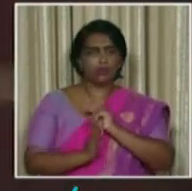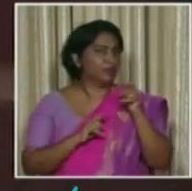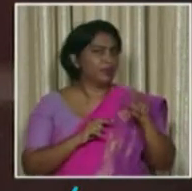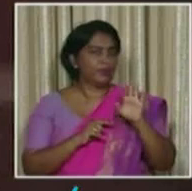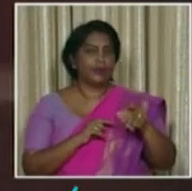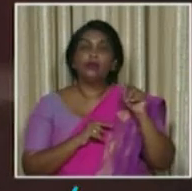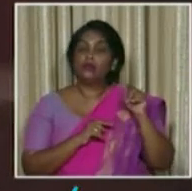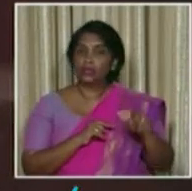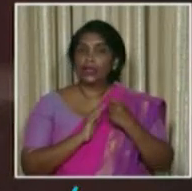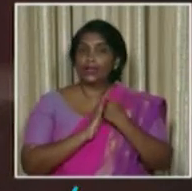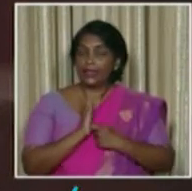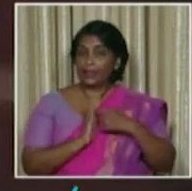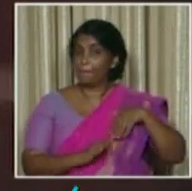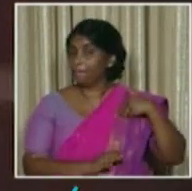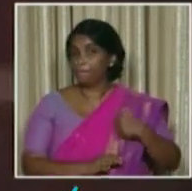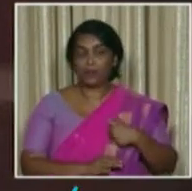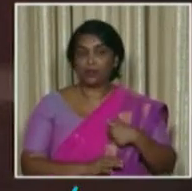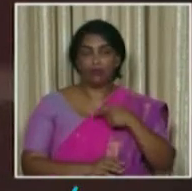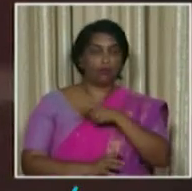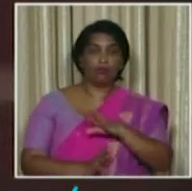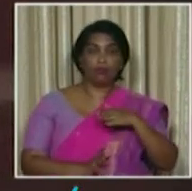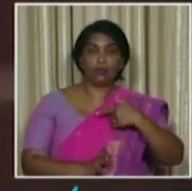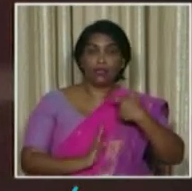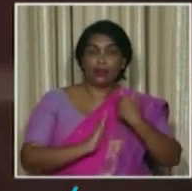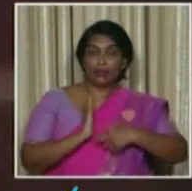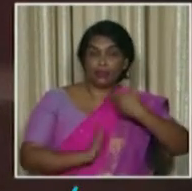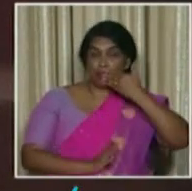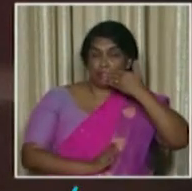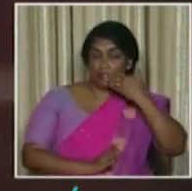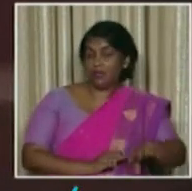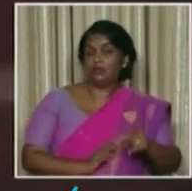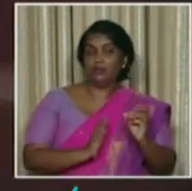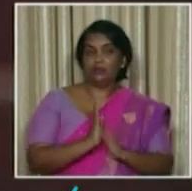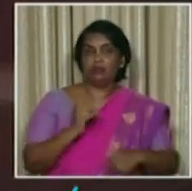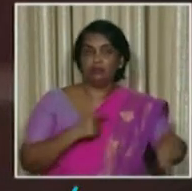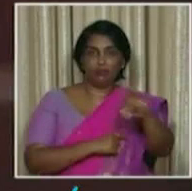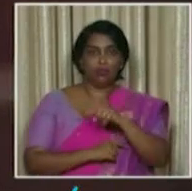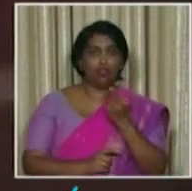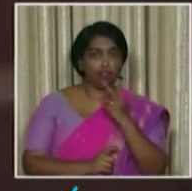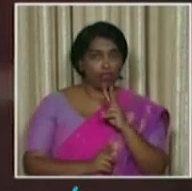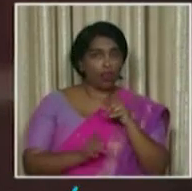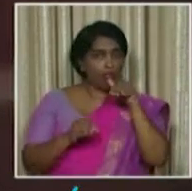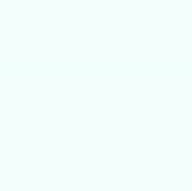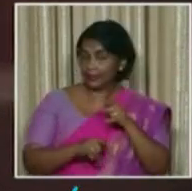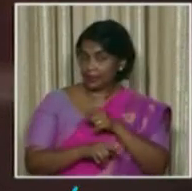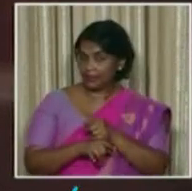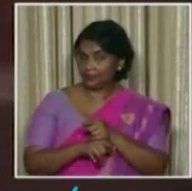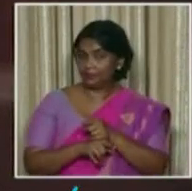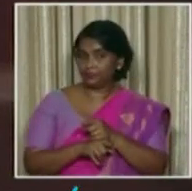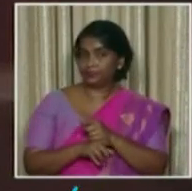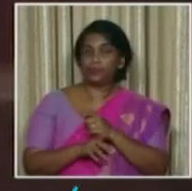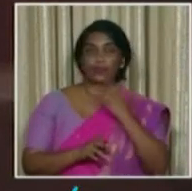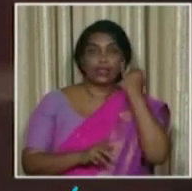තිබෙනවා. නීතිපතිතුමාට වැඩිය නීතිය පිළිබඳව හසල දැනීමක් ඇති කෙනෙක් මේ කාර්ක සභාවේ දොළොස් දින අතර ඉන්නවා කියලා මම විශ්වාස කරන්නේ නැහැ.